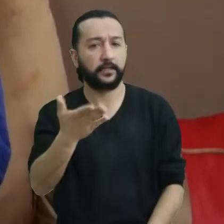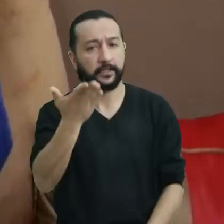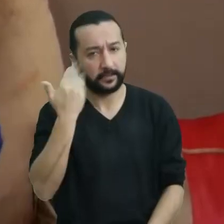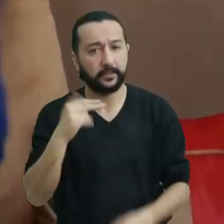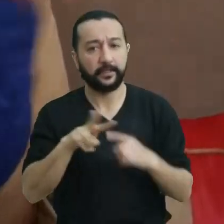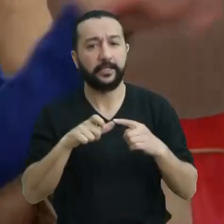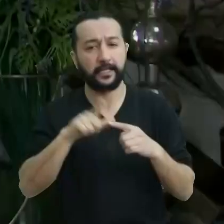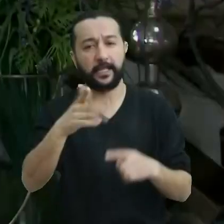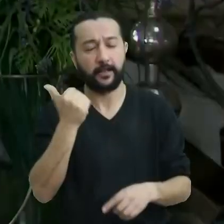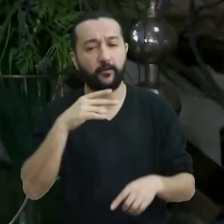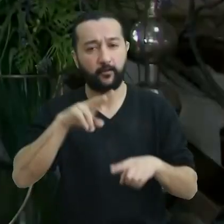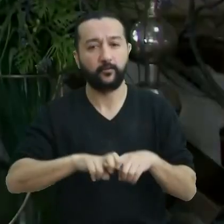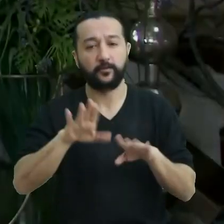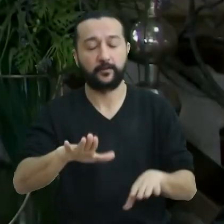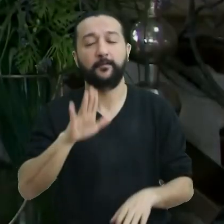otur.